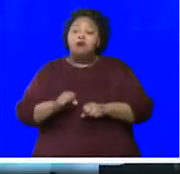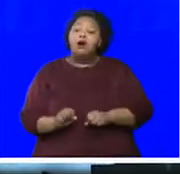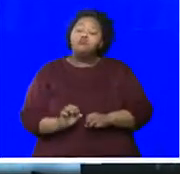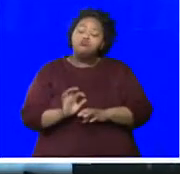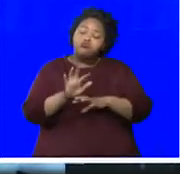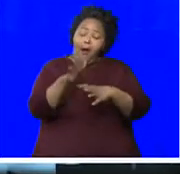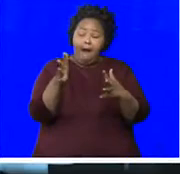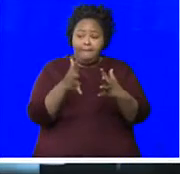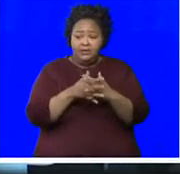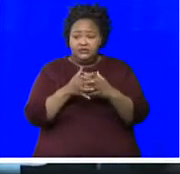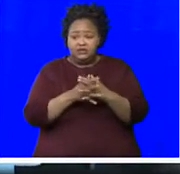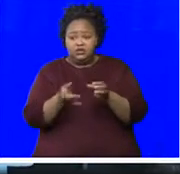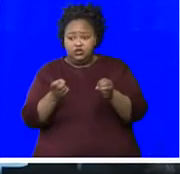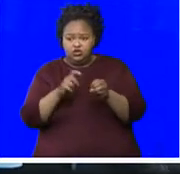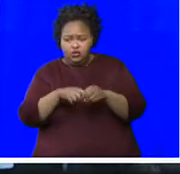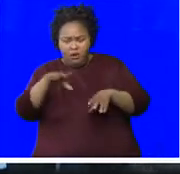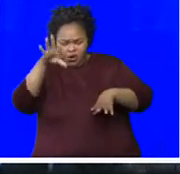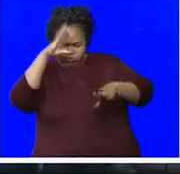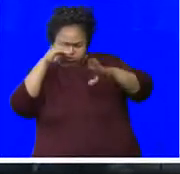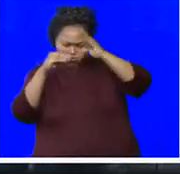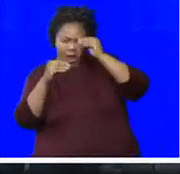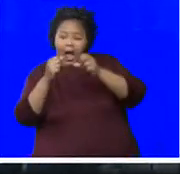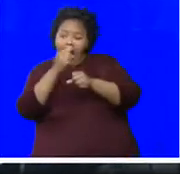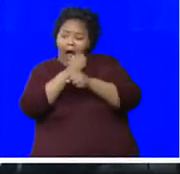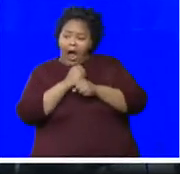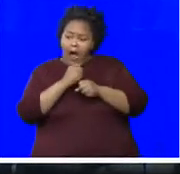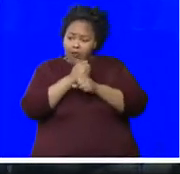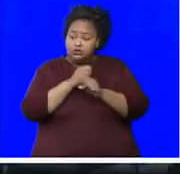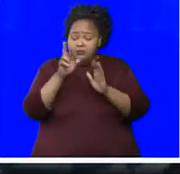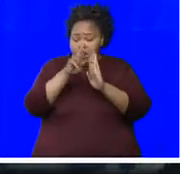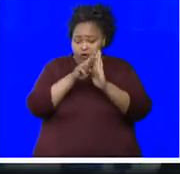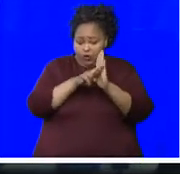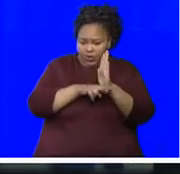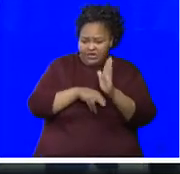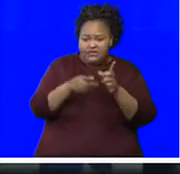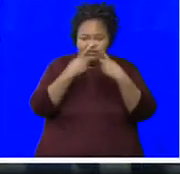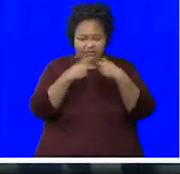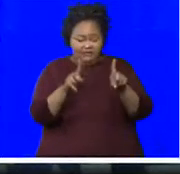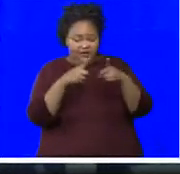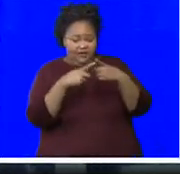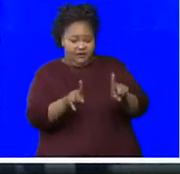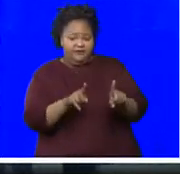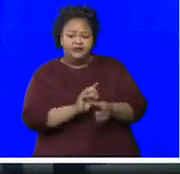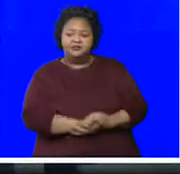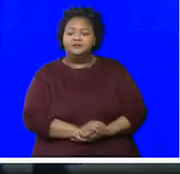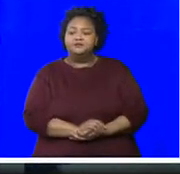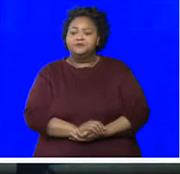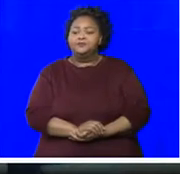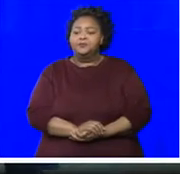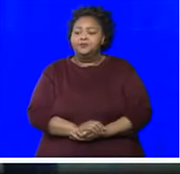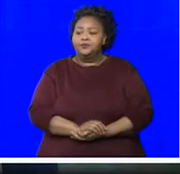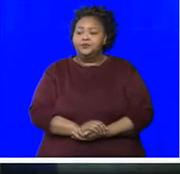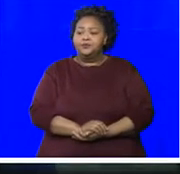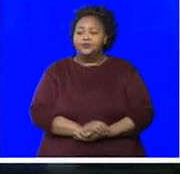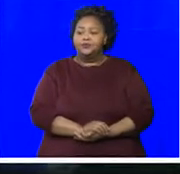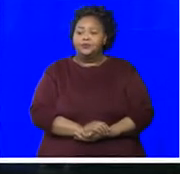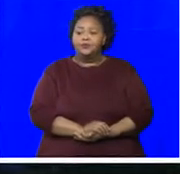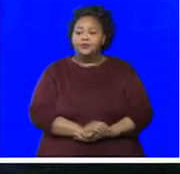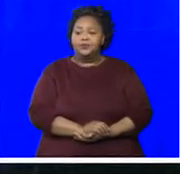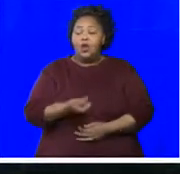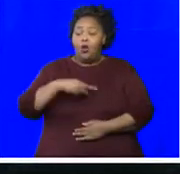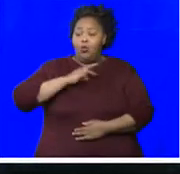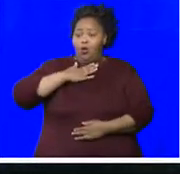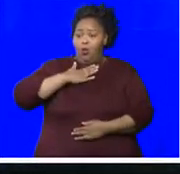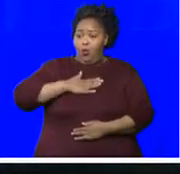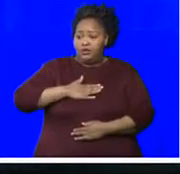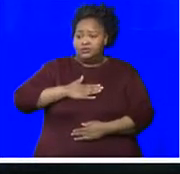ukuthi kubhekekeni kuwo ngoba ekugcineni kwako konke vele sibheke ukuthi ema institutions akhicidwe